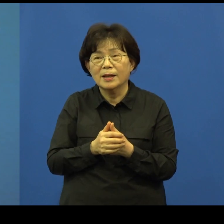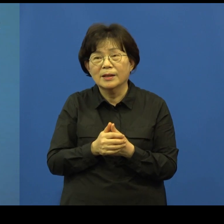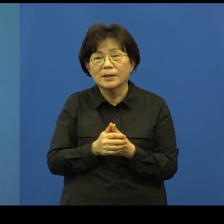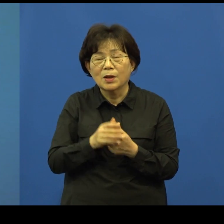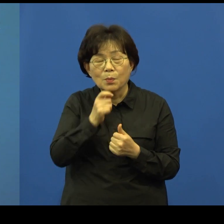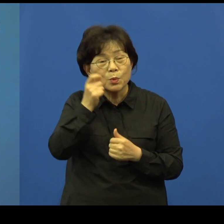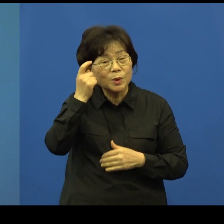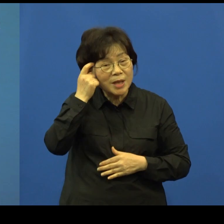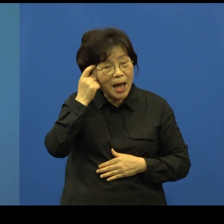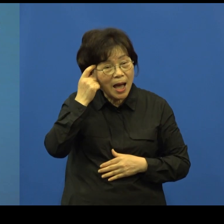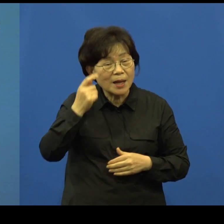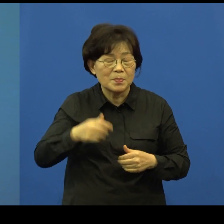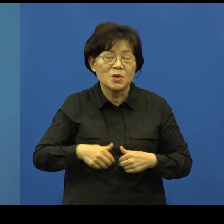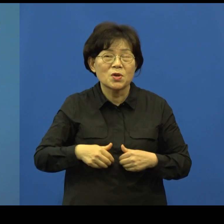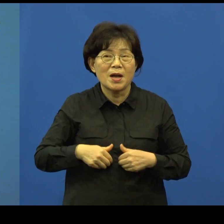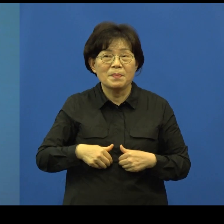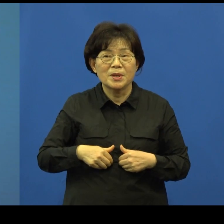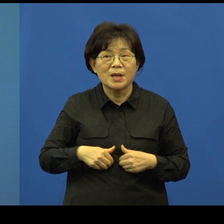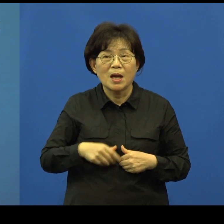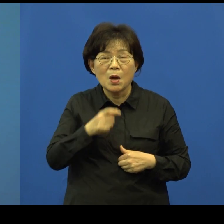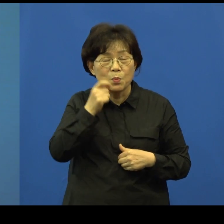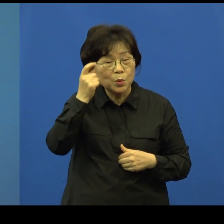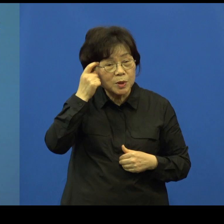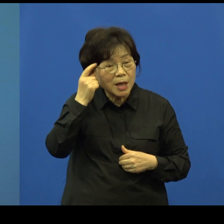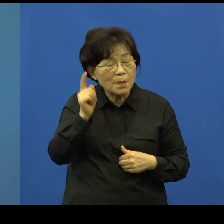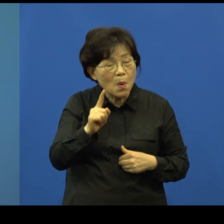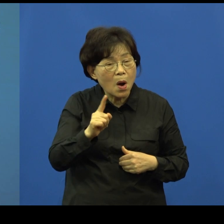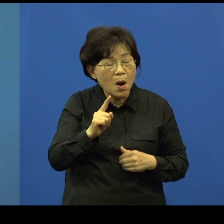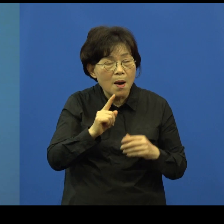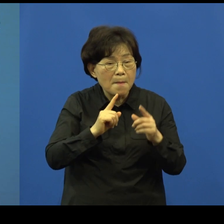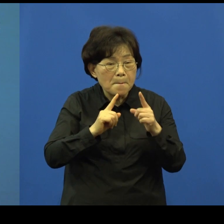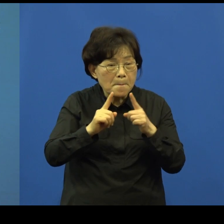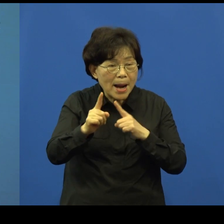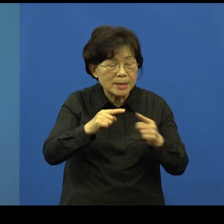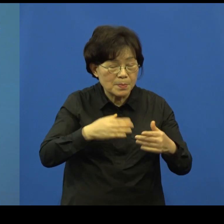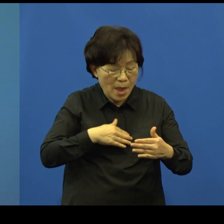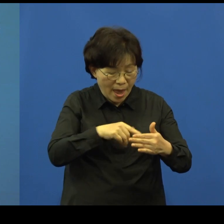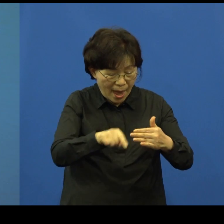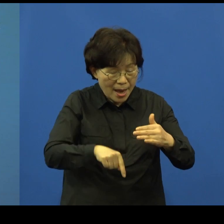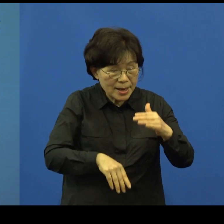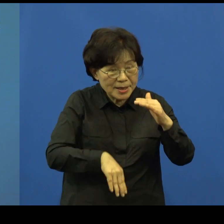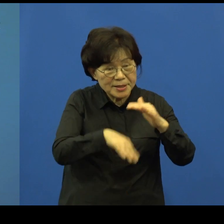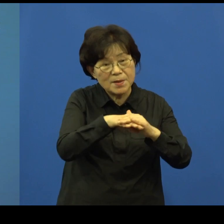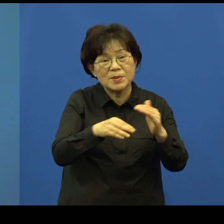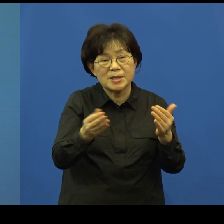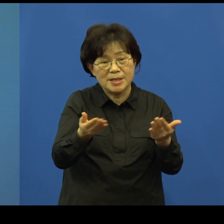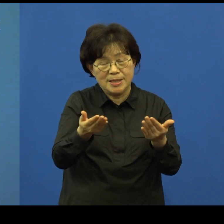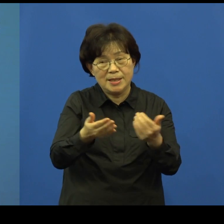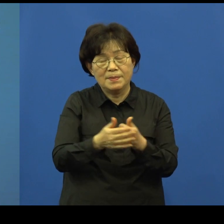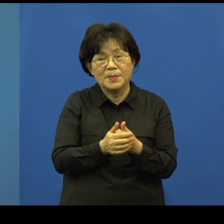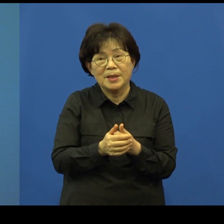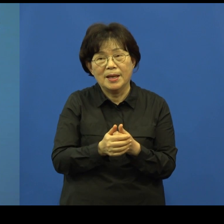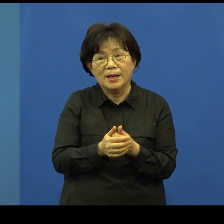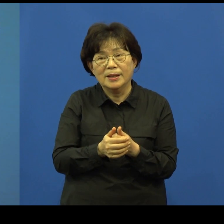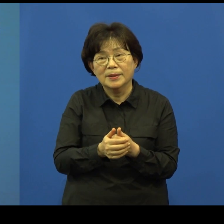그것을 묵상하라는 거예요. 묵상이 뭐예요? 말씀이 내 안에 채워지는 거예요.